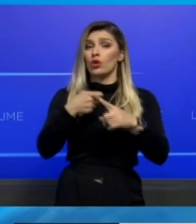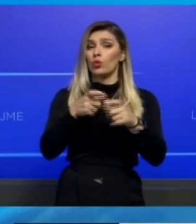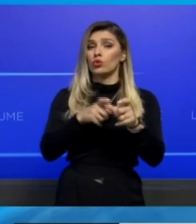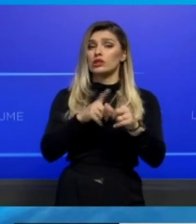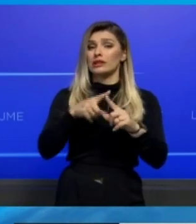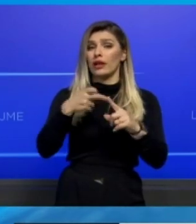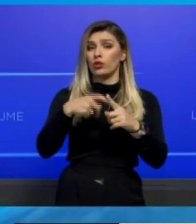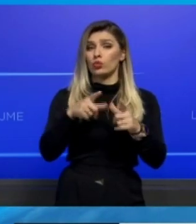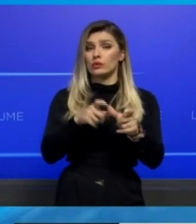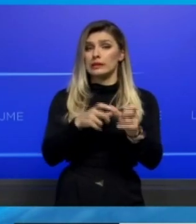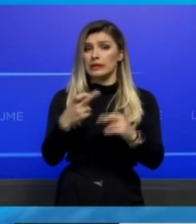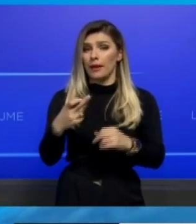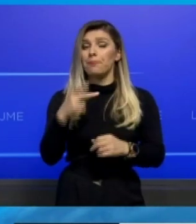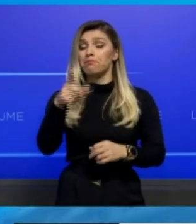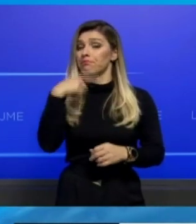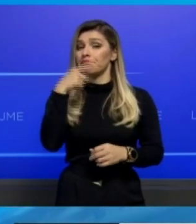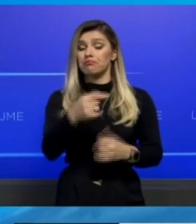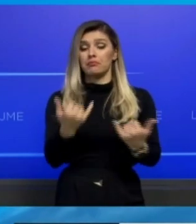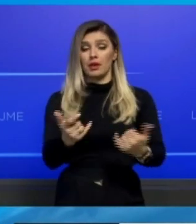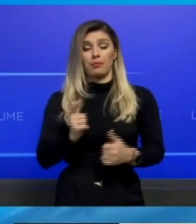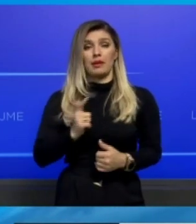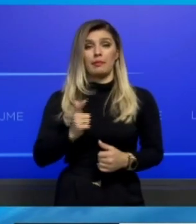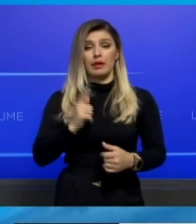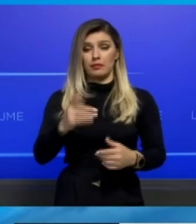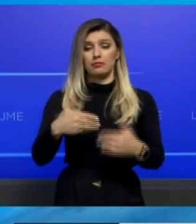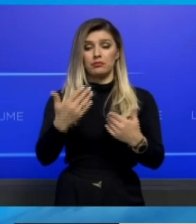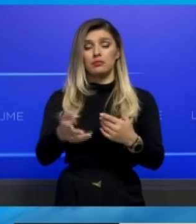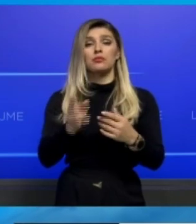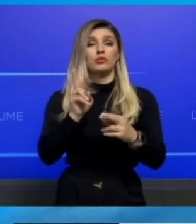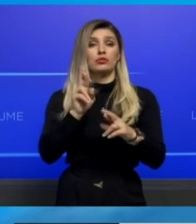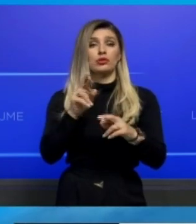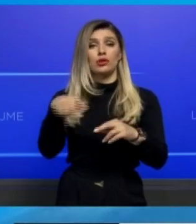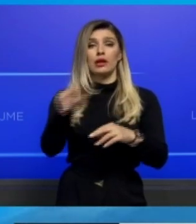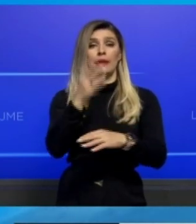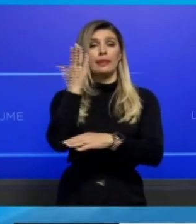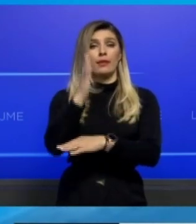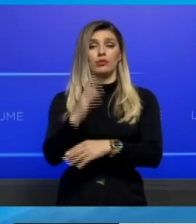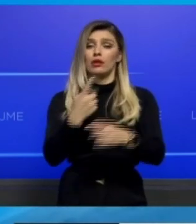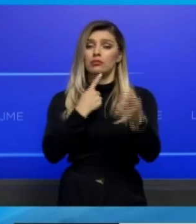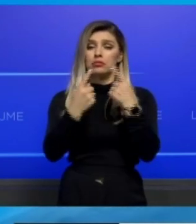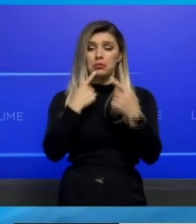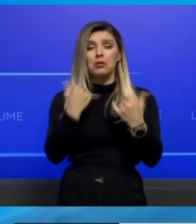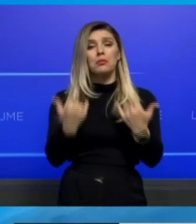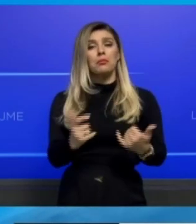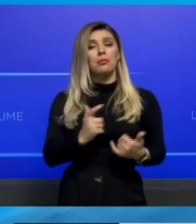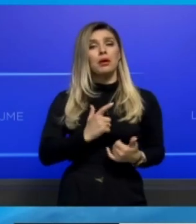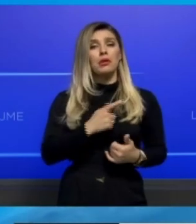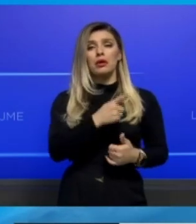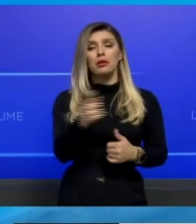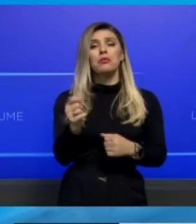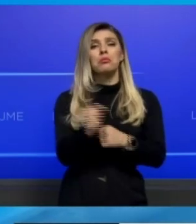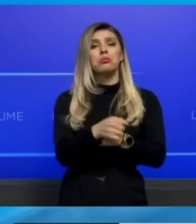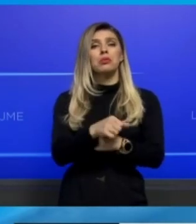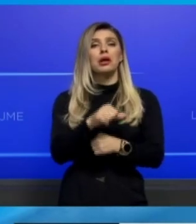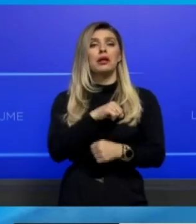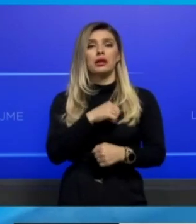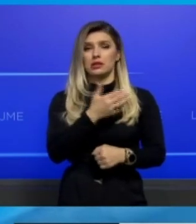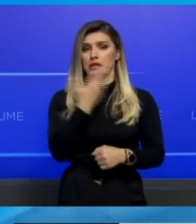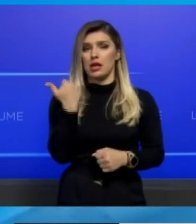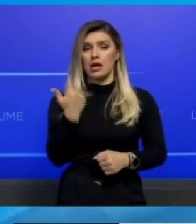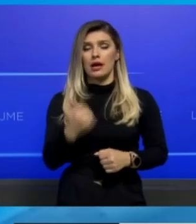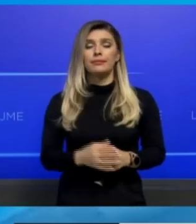ashtu ka theksuar se ka pritur që kjo çështje do të ngritet nga deputetët e kuvendit, por sipas saj ata nuk kanë pasur shumë